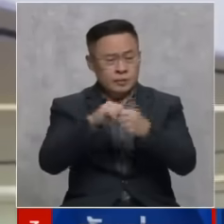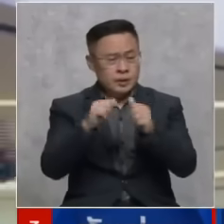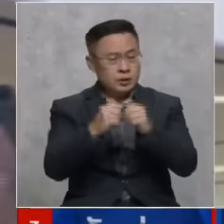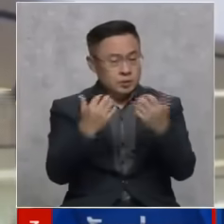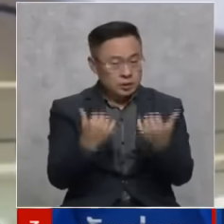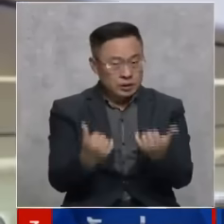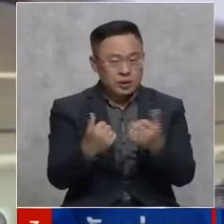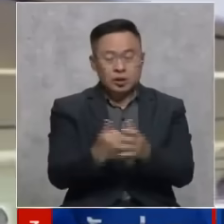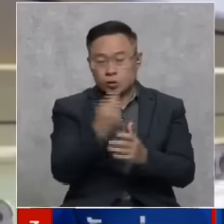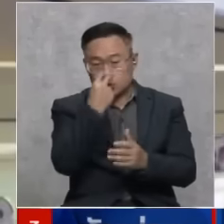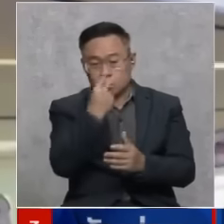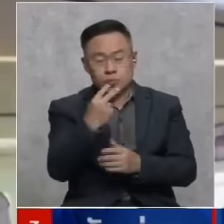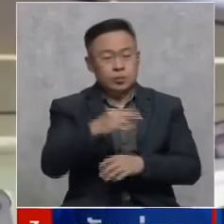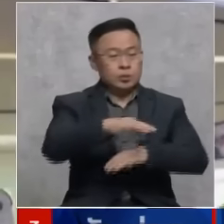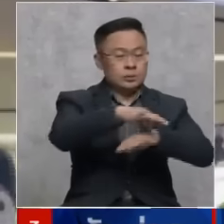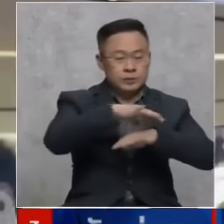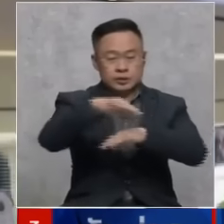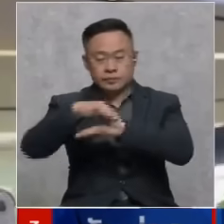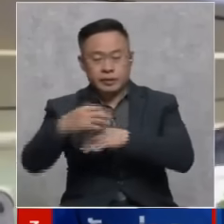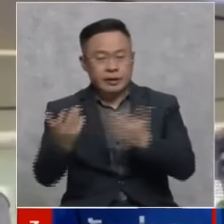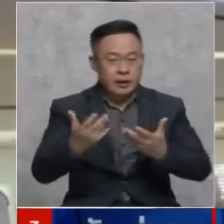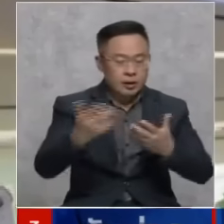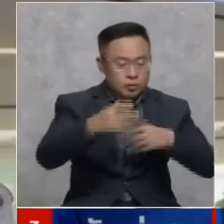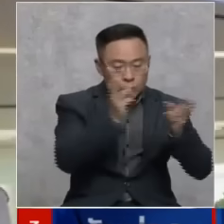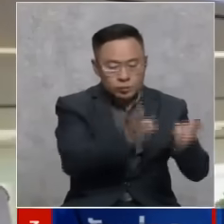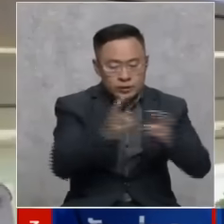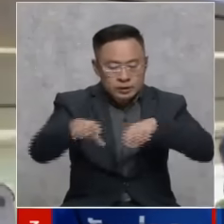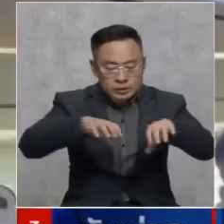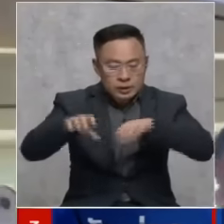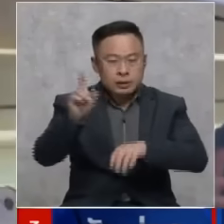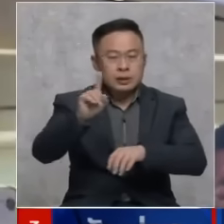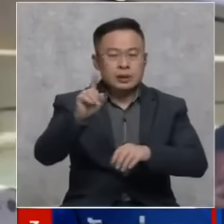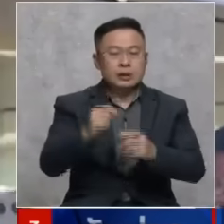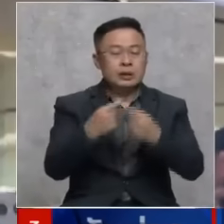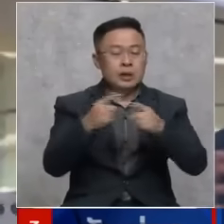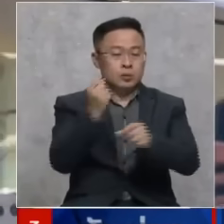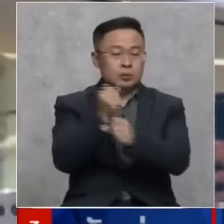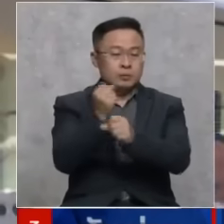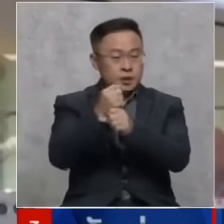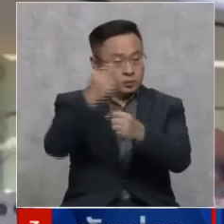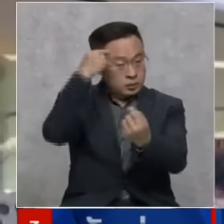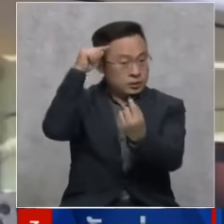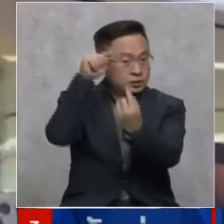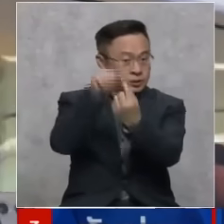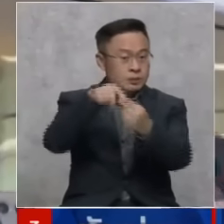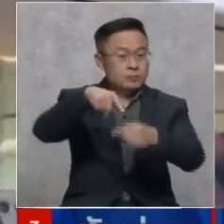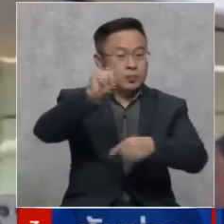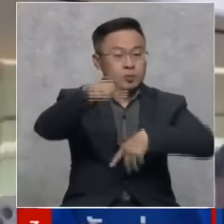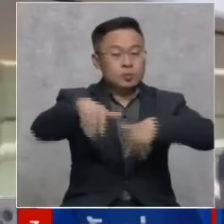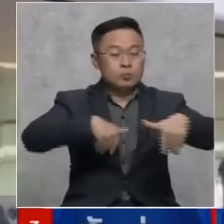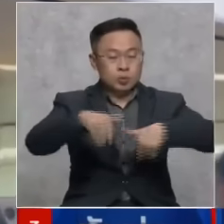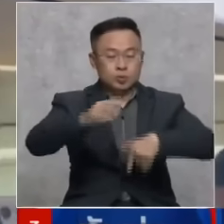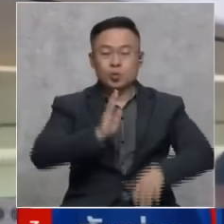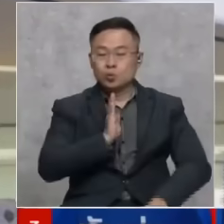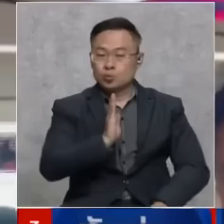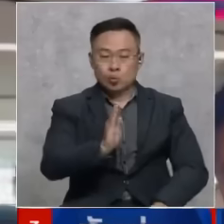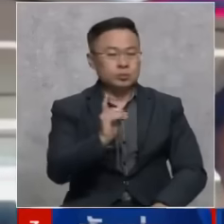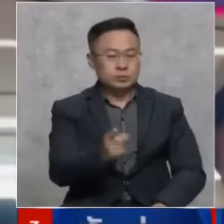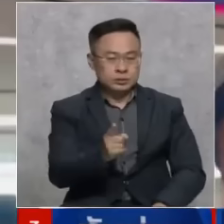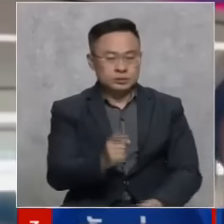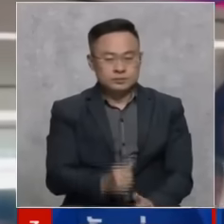แล้วก็เลยต้องเลือกที่จะบริหารจัดการแบบนี้อย่างน้อยก็ตรงไปตรงมากับพี่น้องประชาชนเพราะฉะนั้นก็อย่าเพิ่งคิดไปไ